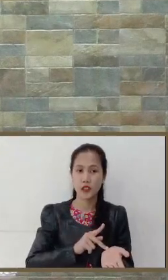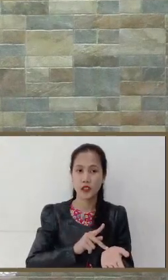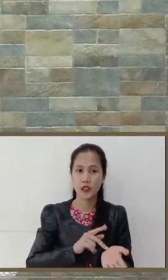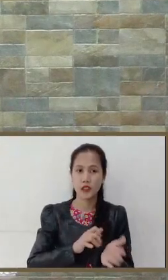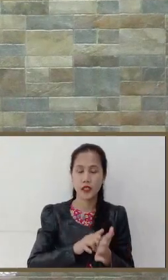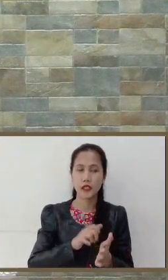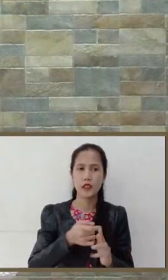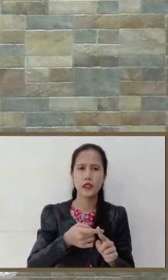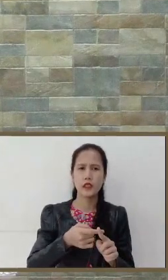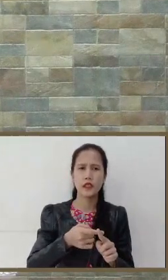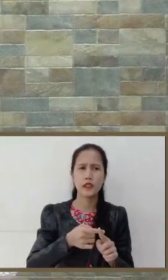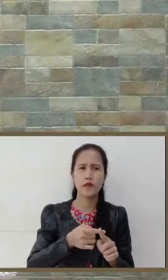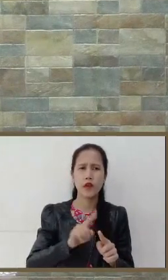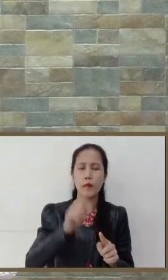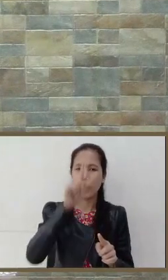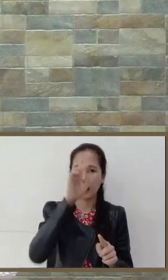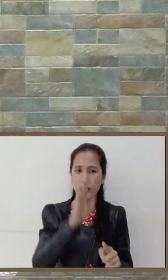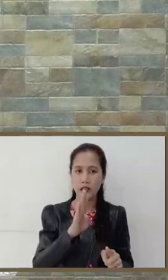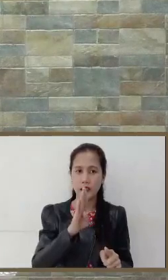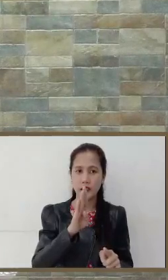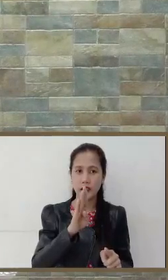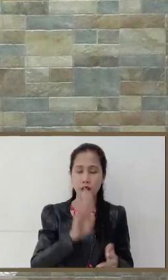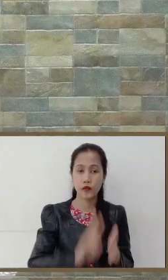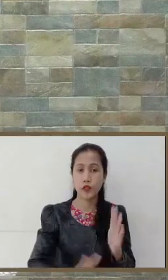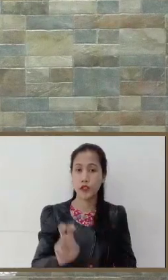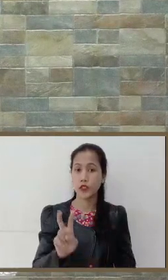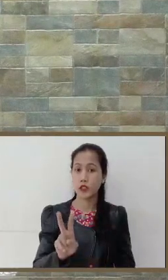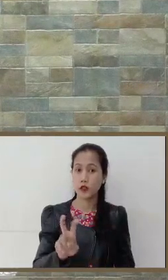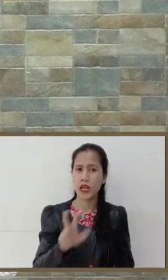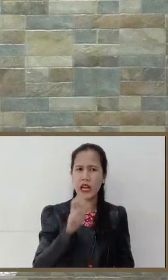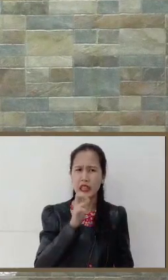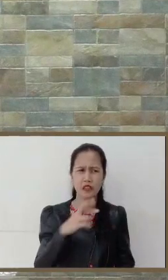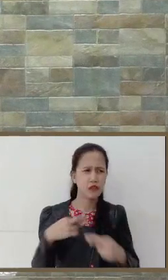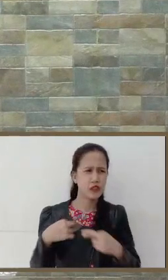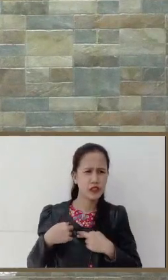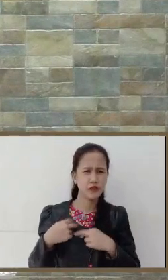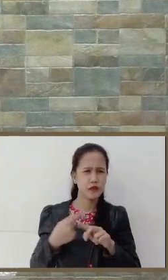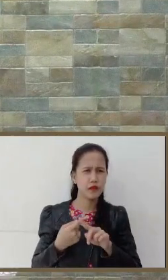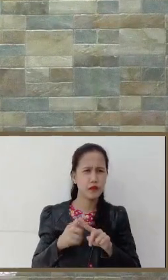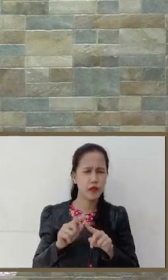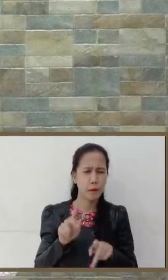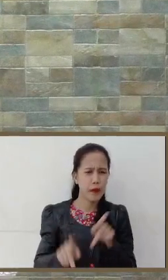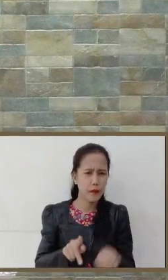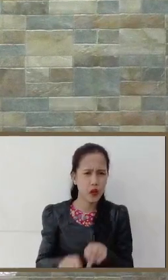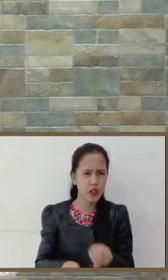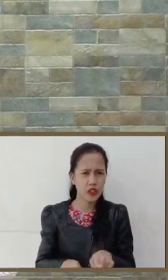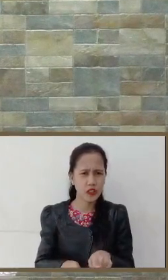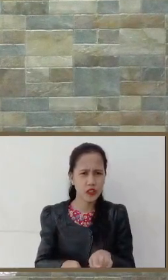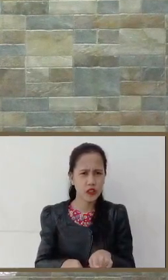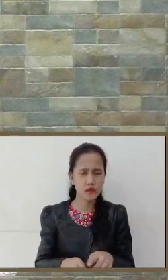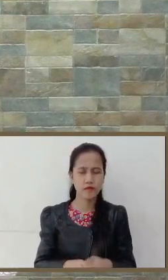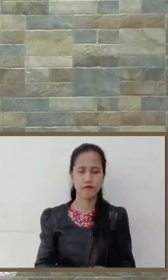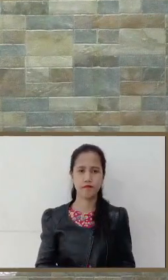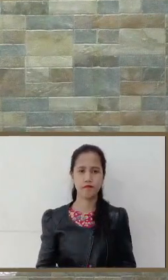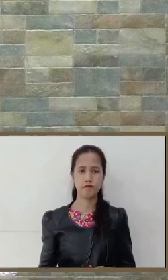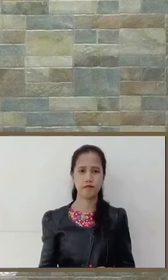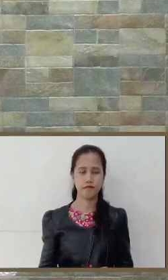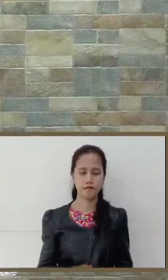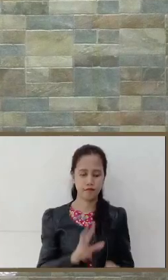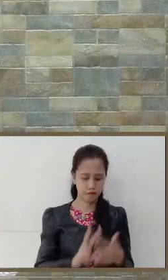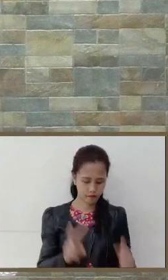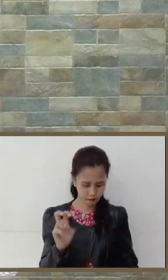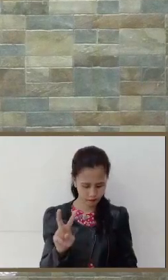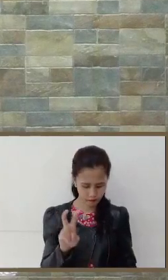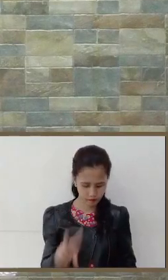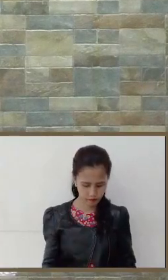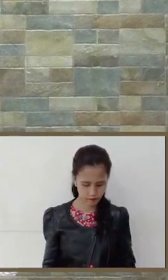neither receive it of men." Hindi ko rin ito natanggap sa tao. "Neither was I taught it, but by the revelation